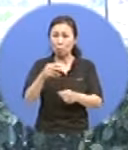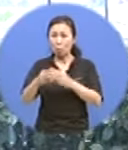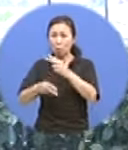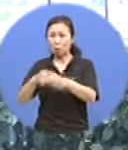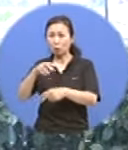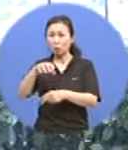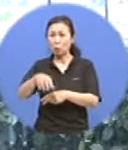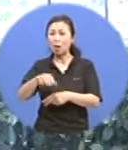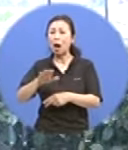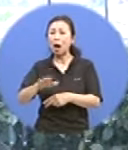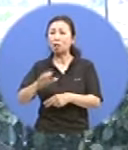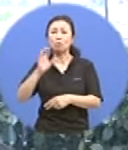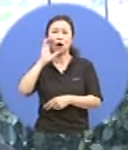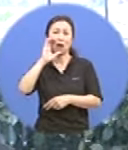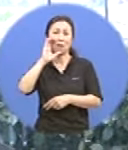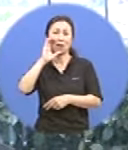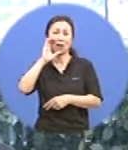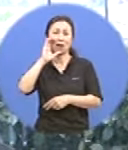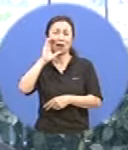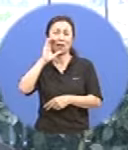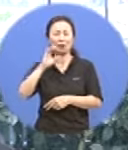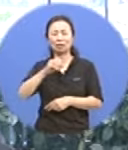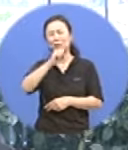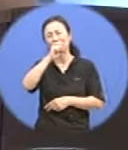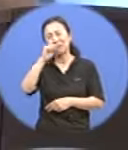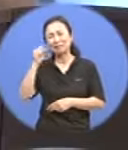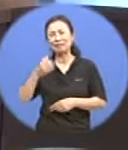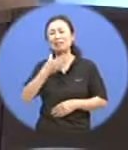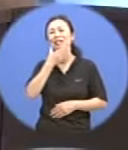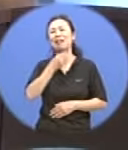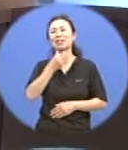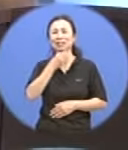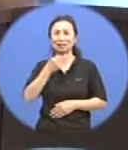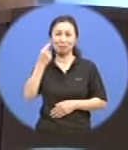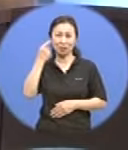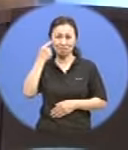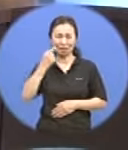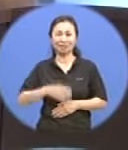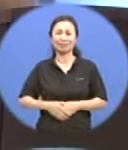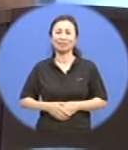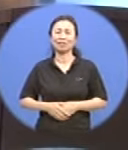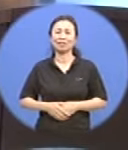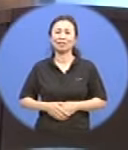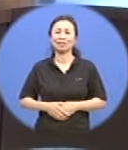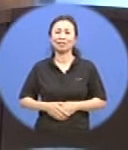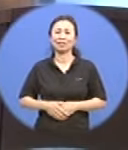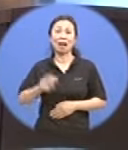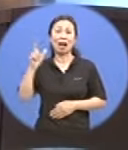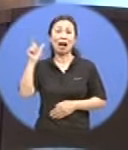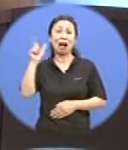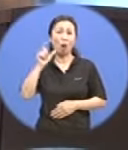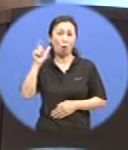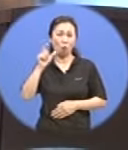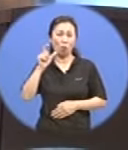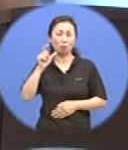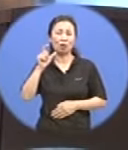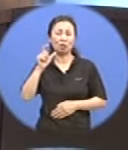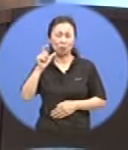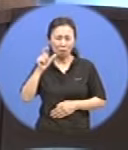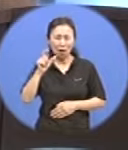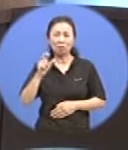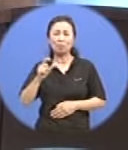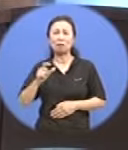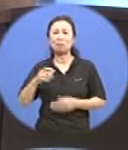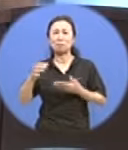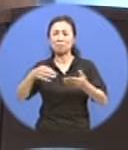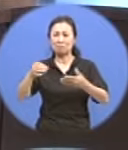山ってのはね、もう幸せなんですよ。 はい、 やっぱり花王みたいにシェアナンバーワンになって、はい、そしてヒ